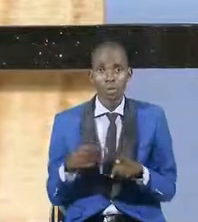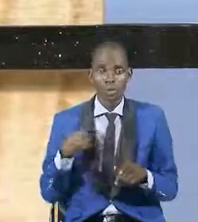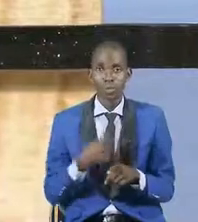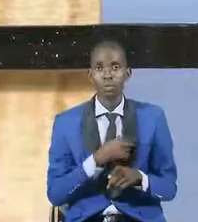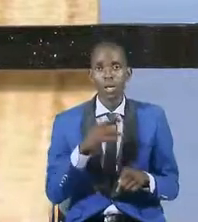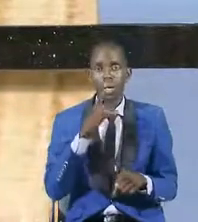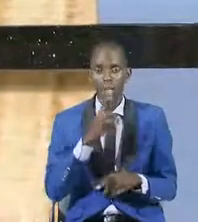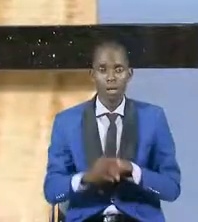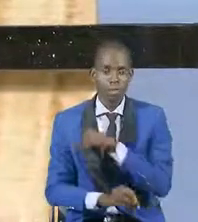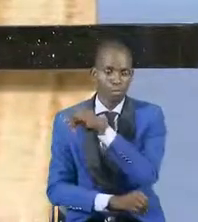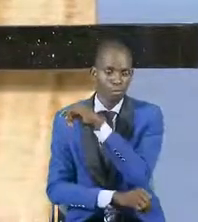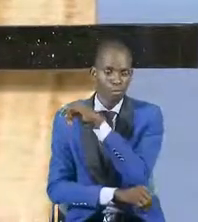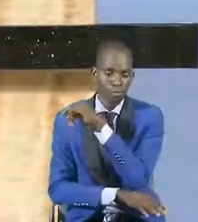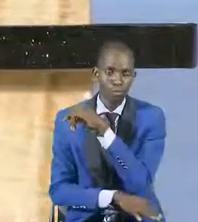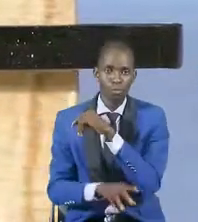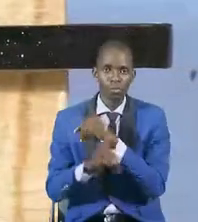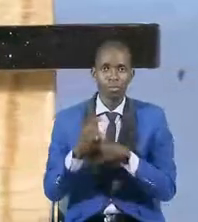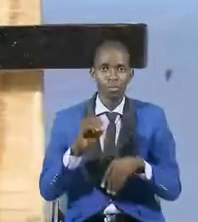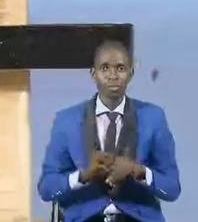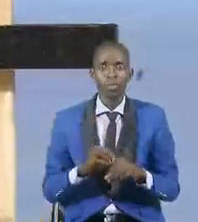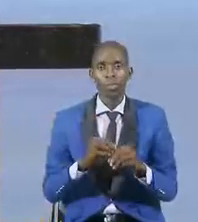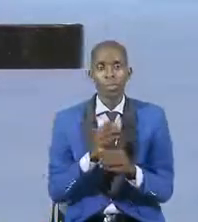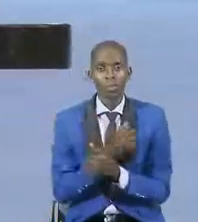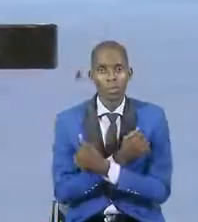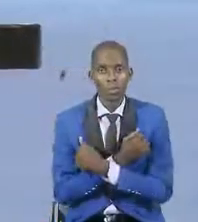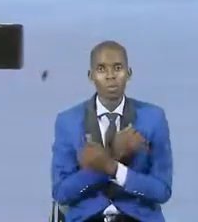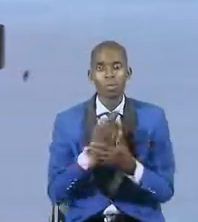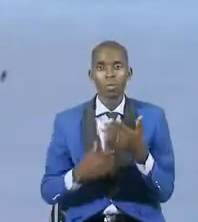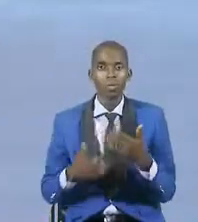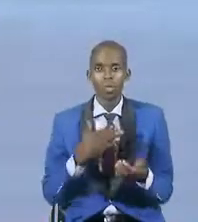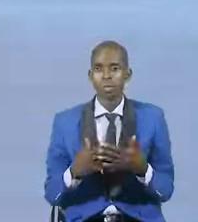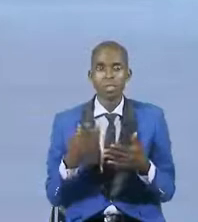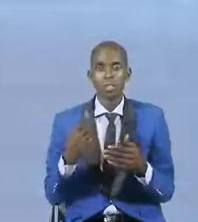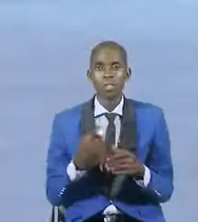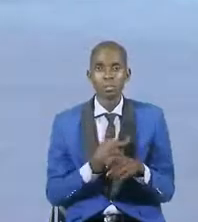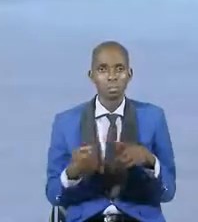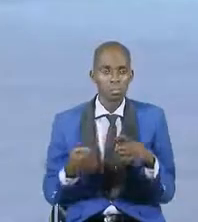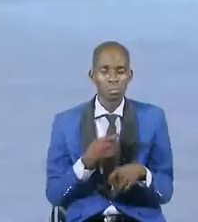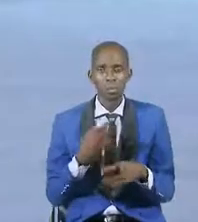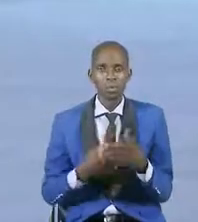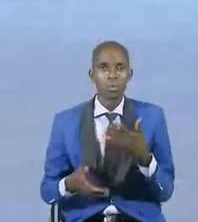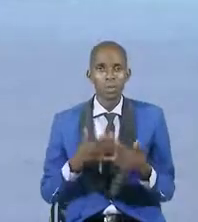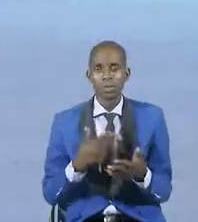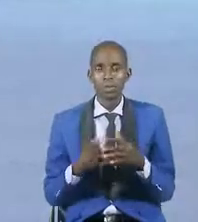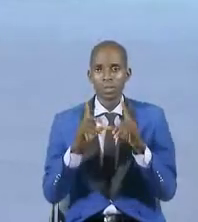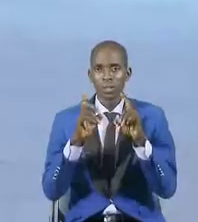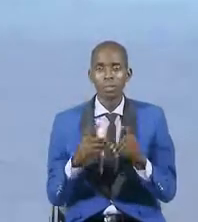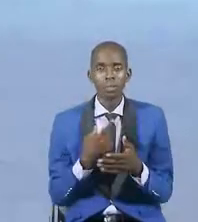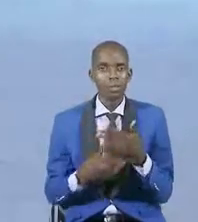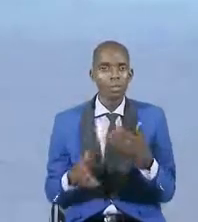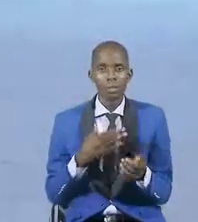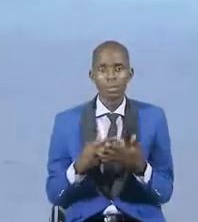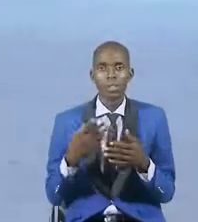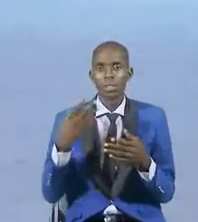le sol, la pluie tombe, l'arbre est bien enraciné et nous sommes bien enracinés, fondés, quel que soit